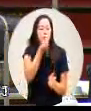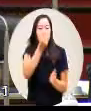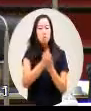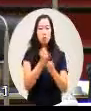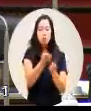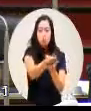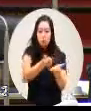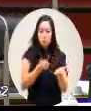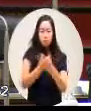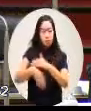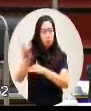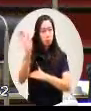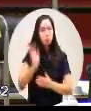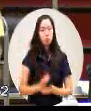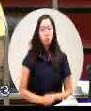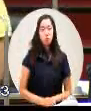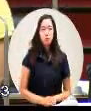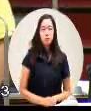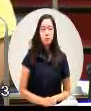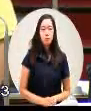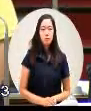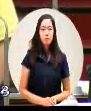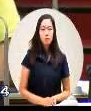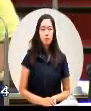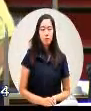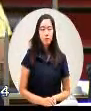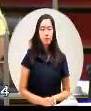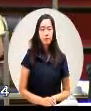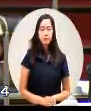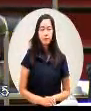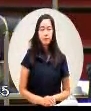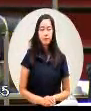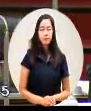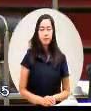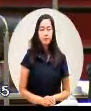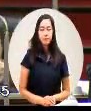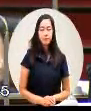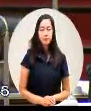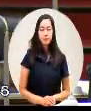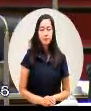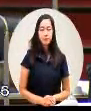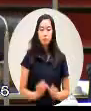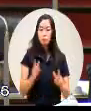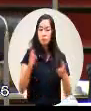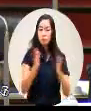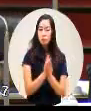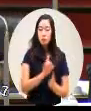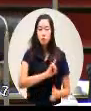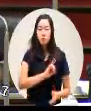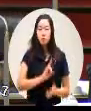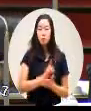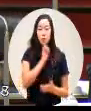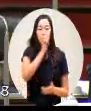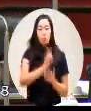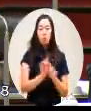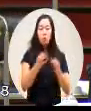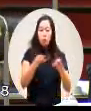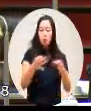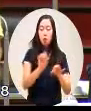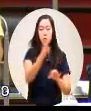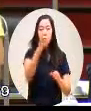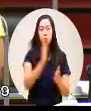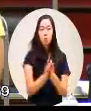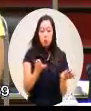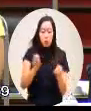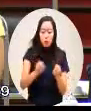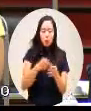然我就走人，我不当校长了。这不是空口说白话，资料真侪，你遐